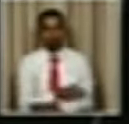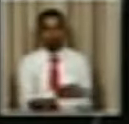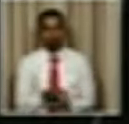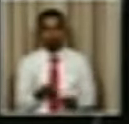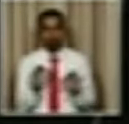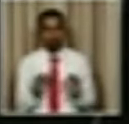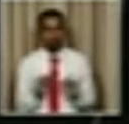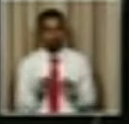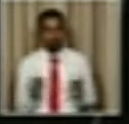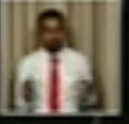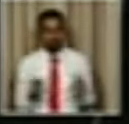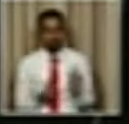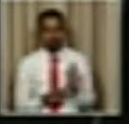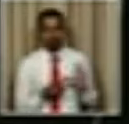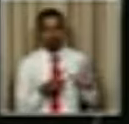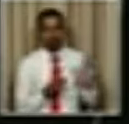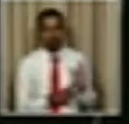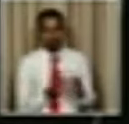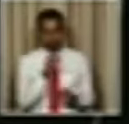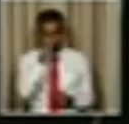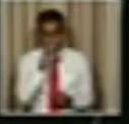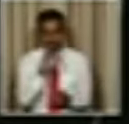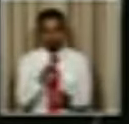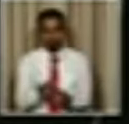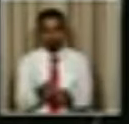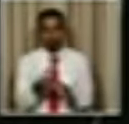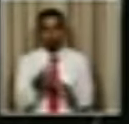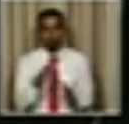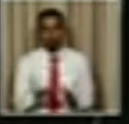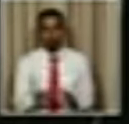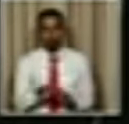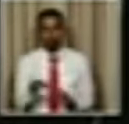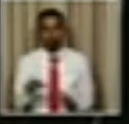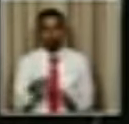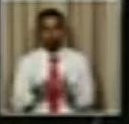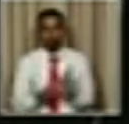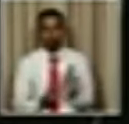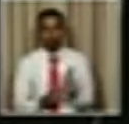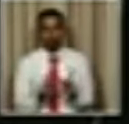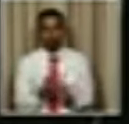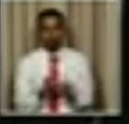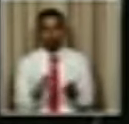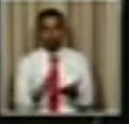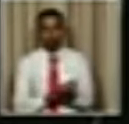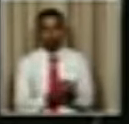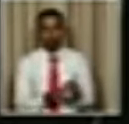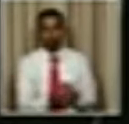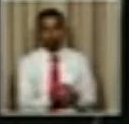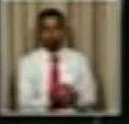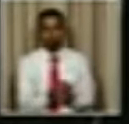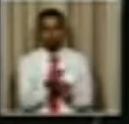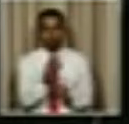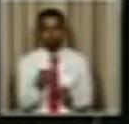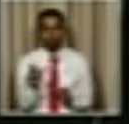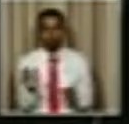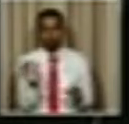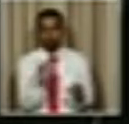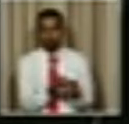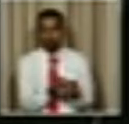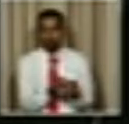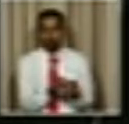නැතුව ලාල්කාන්ත මහත්තයා පත් කරනවා ගමේ ඉන්න ඒගොල්ලන්ගේ ඒවිපි කර වැඩ කරපු ඒ හොඳ මිනිස්සුන්ව පත් කරනවා. අර